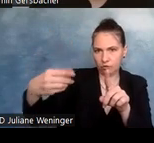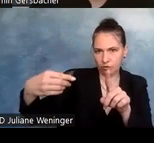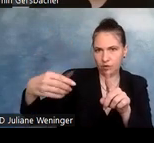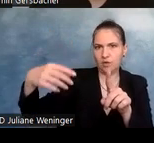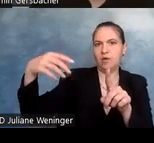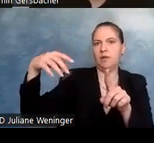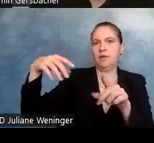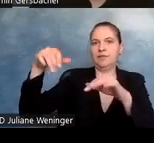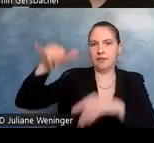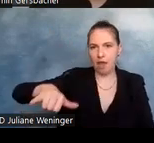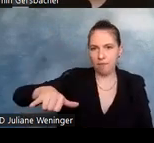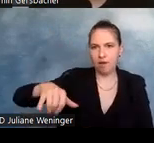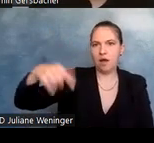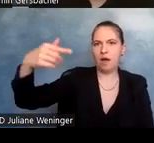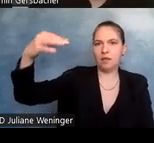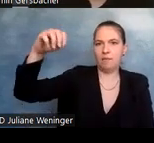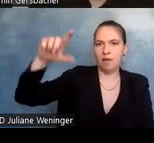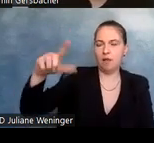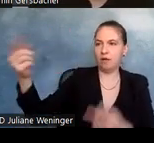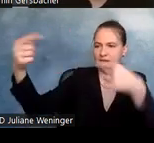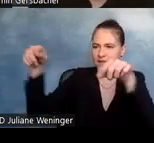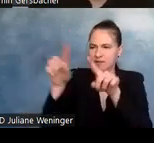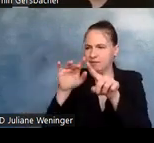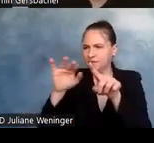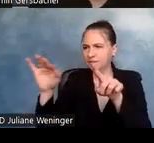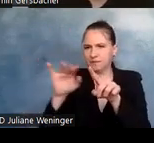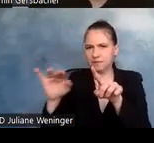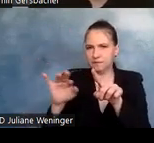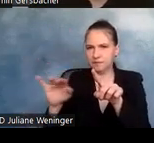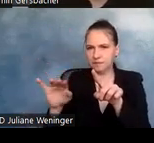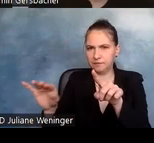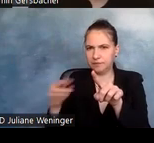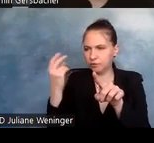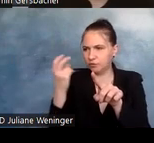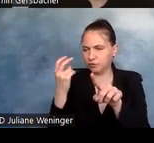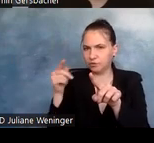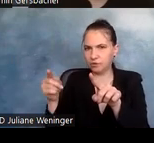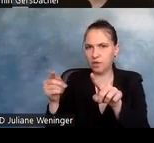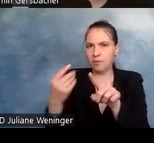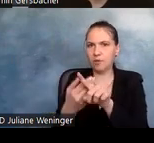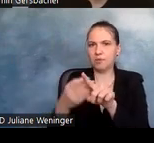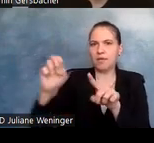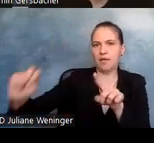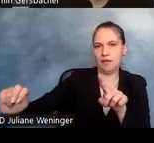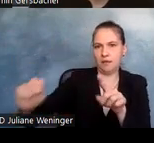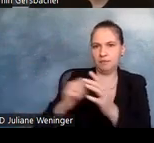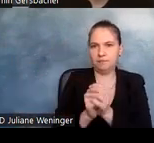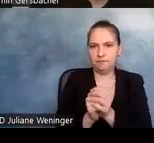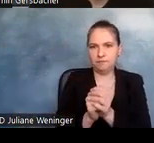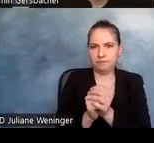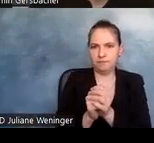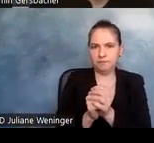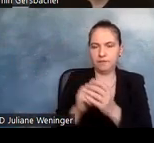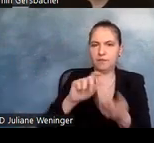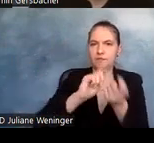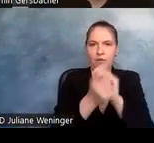kommt HTML und hier drin muss irgendwo so ein Lang stehen und dann gleich EN zum Beispiel. Ich wechsle mal hier jetzt auf die